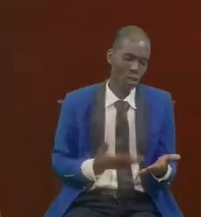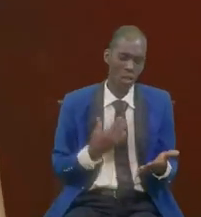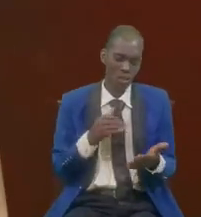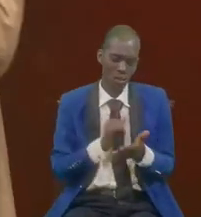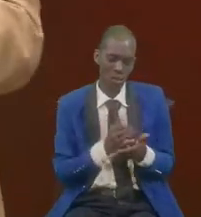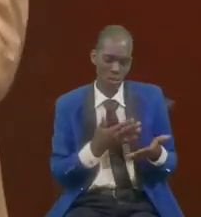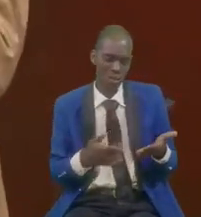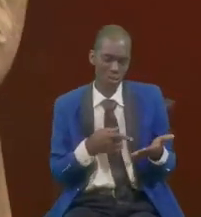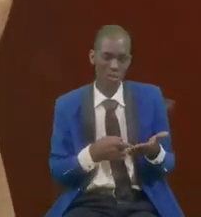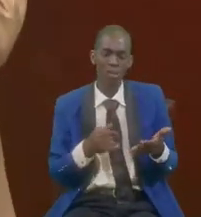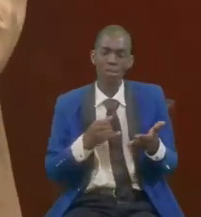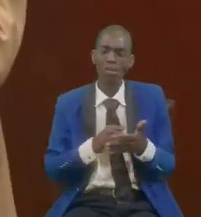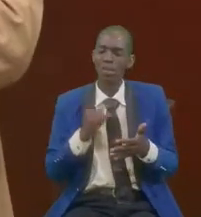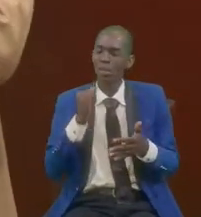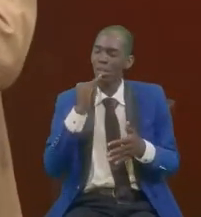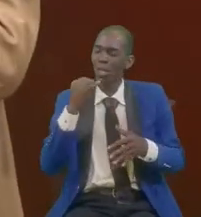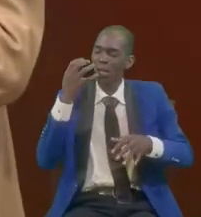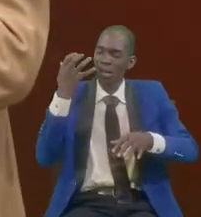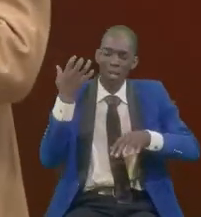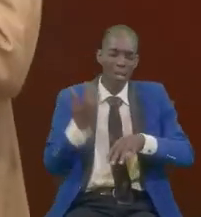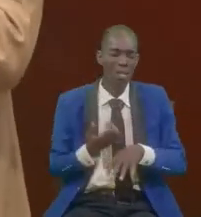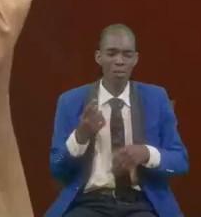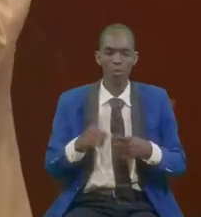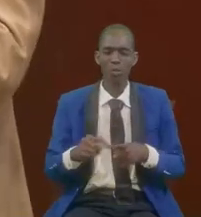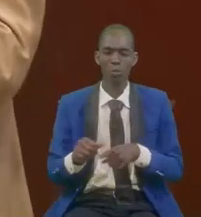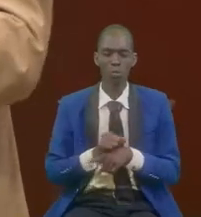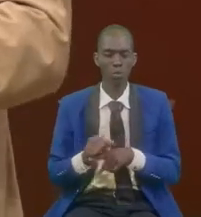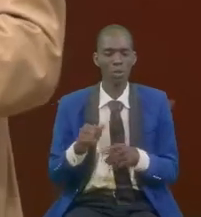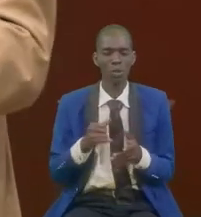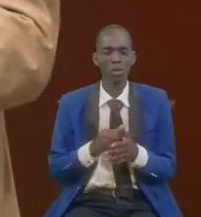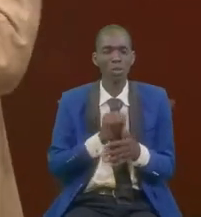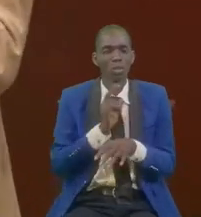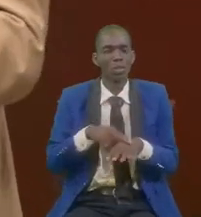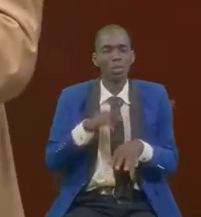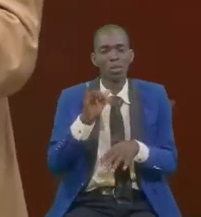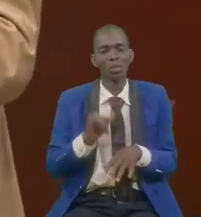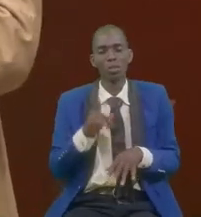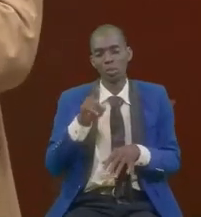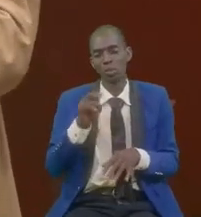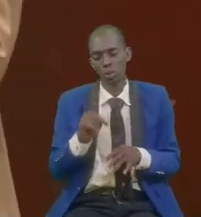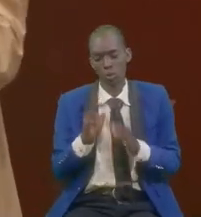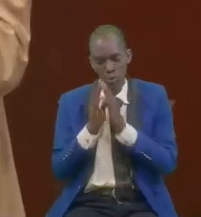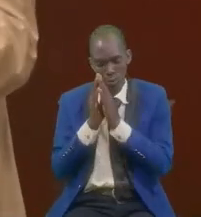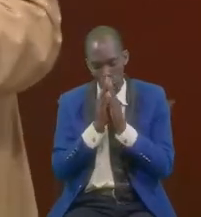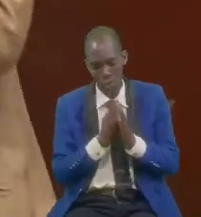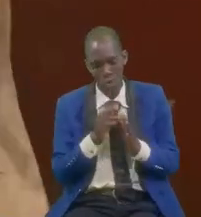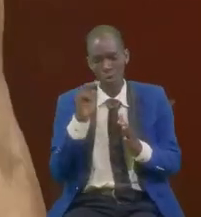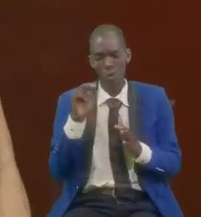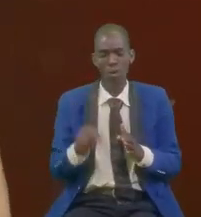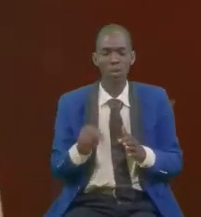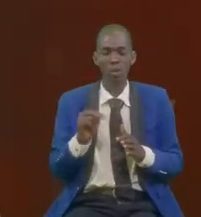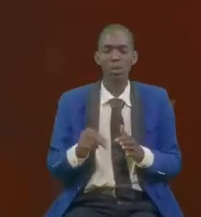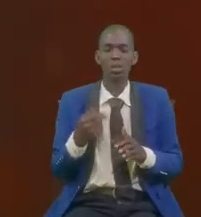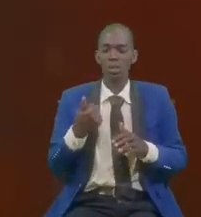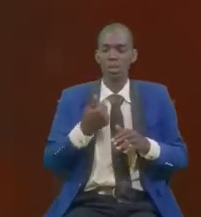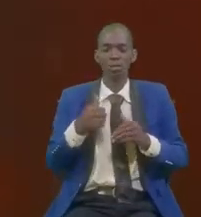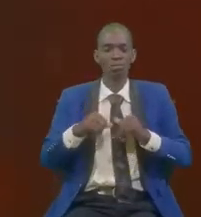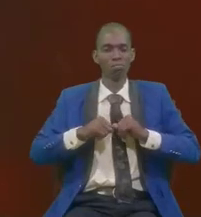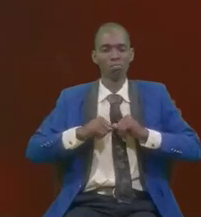la chose là est difficile à pratiquer naturellement, il faut la prière, il faut le renoncement à soi, il faut la grâce de